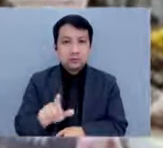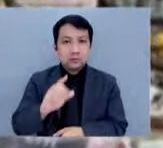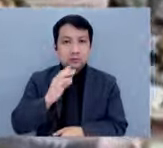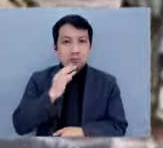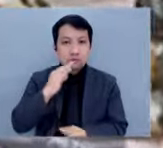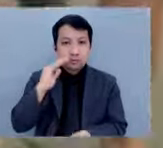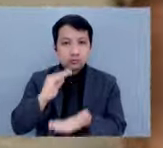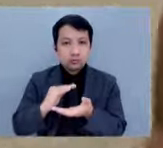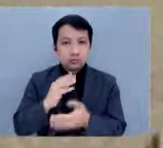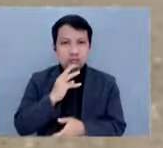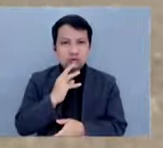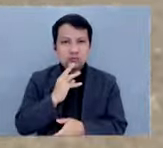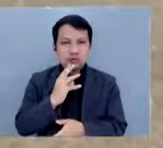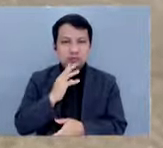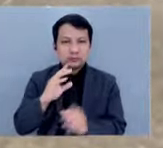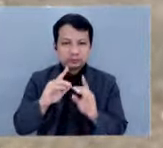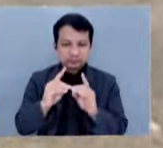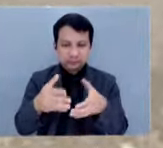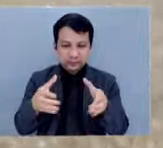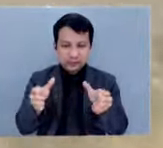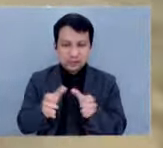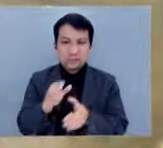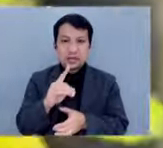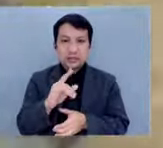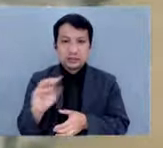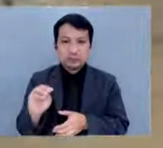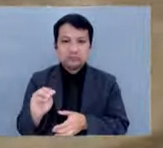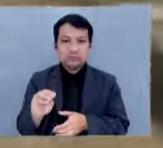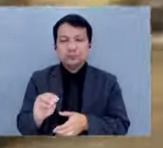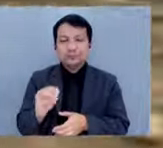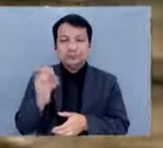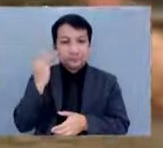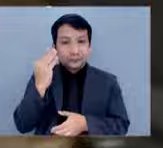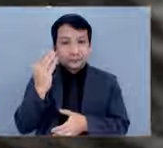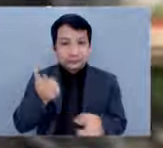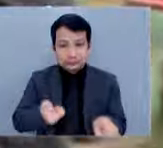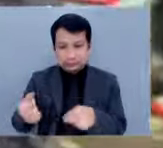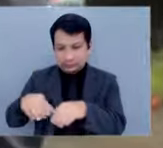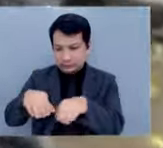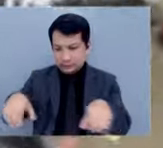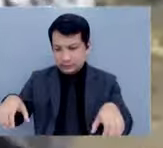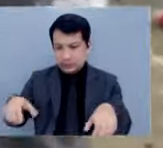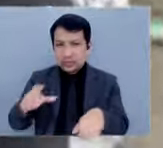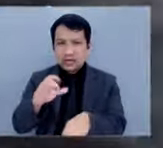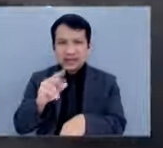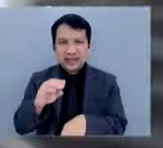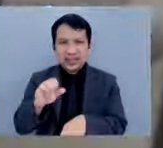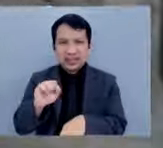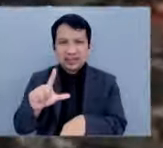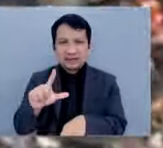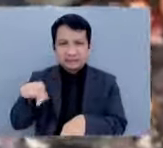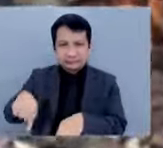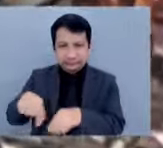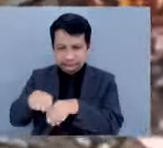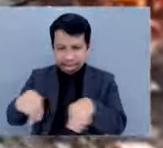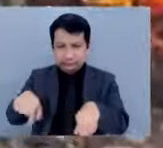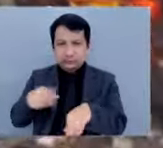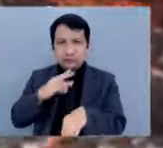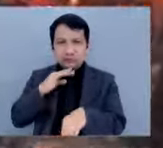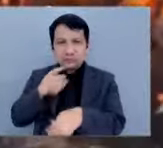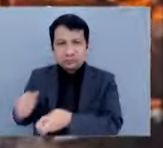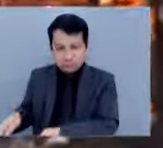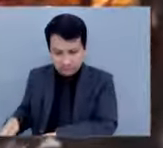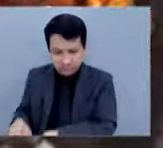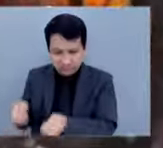sa lugar. Kaya mga residente, kumuha na ng tubig sa kanal para isaboy sa mga nasusunog na bahay.